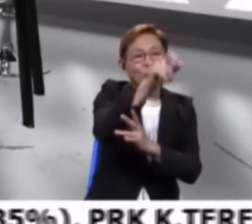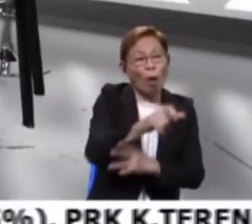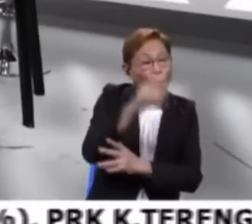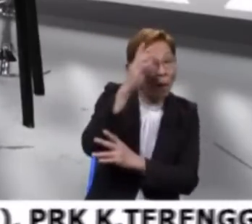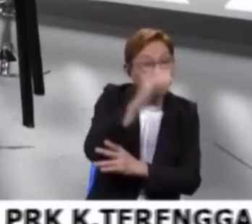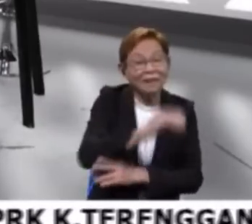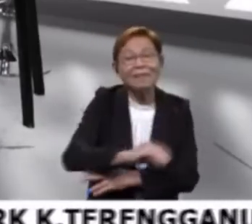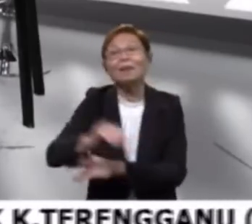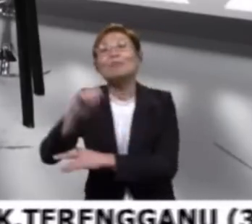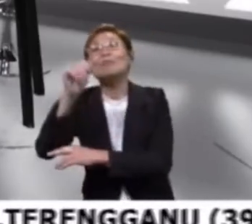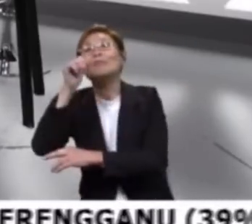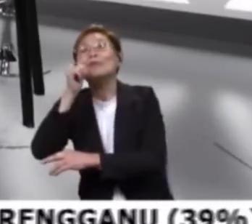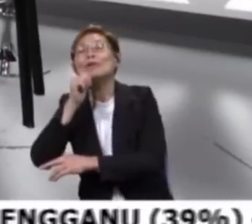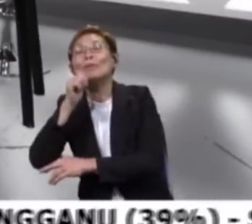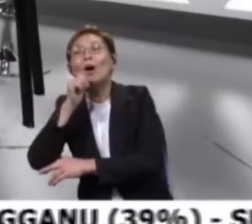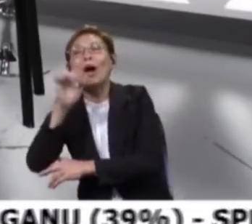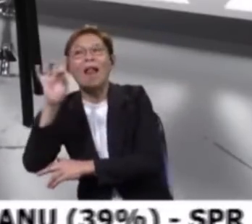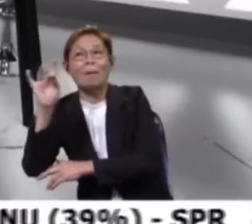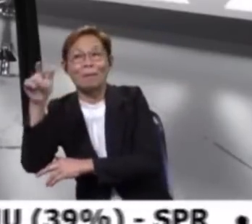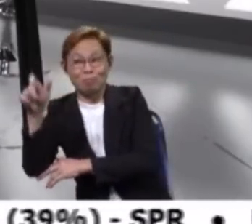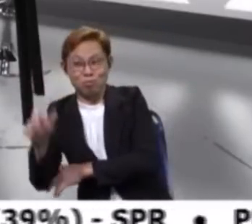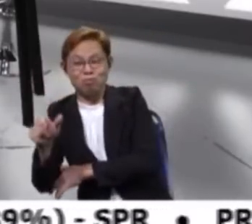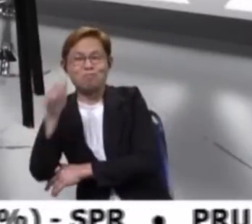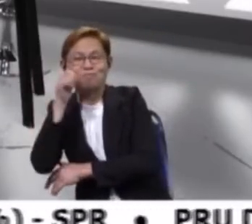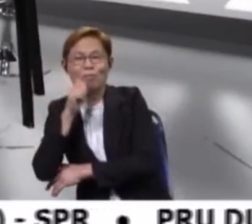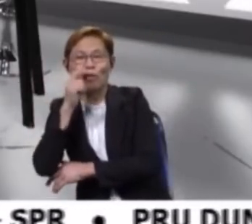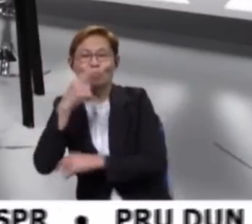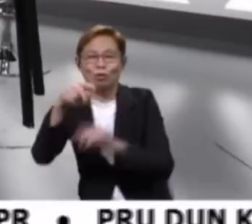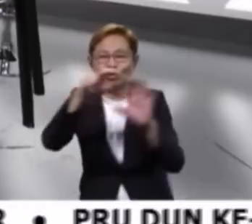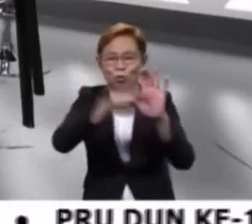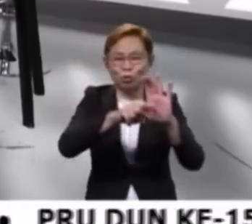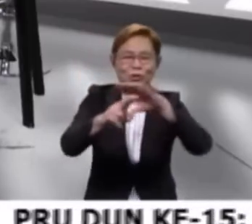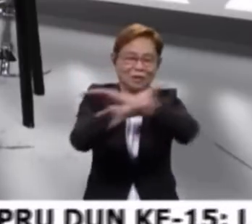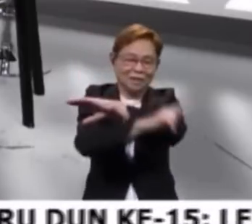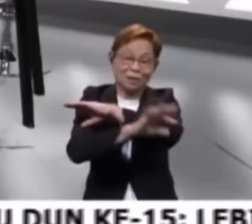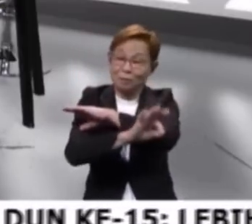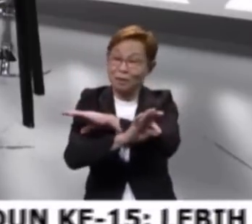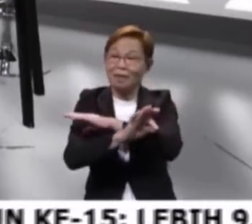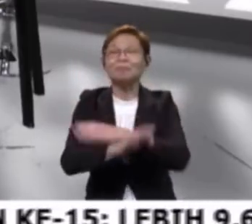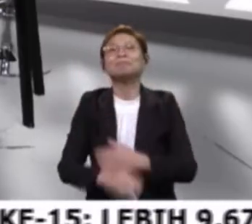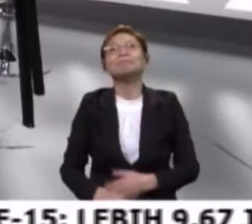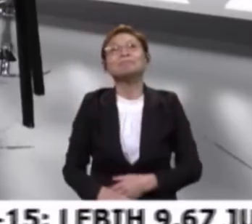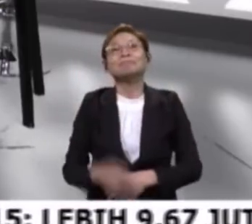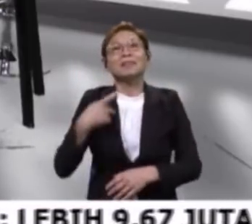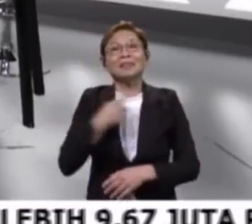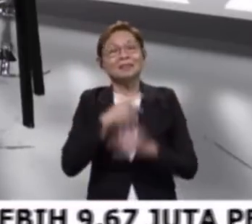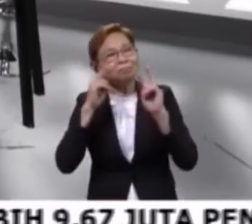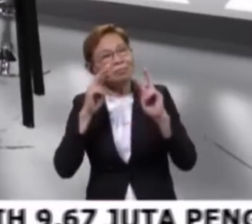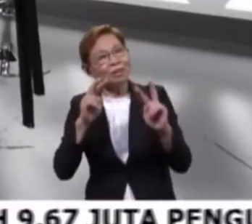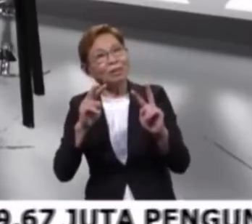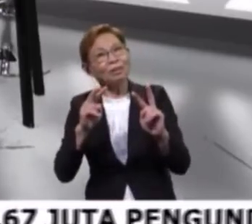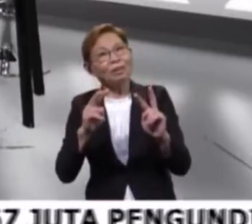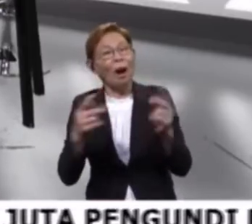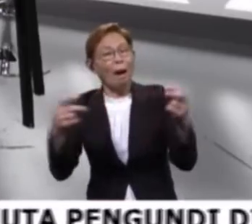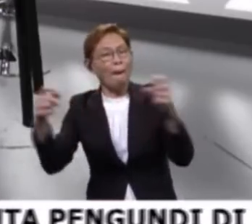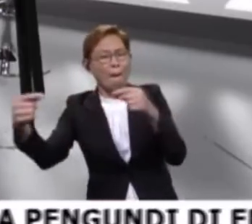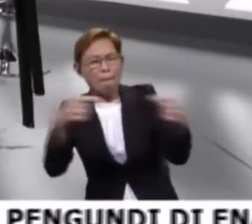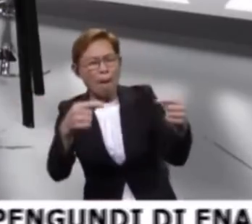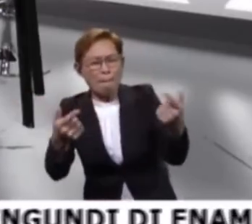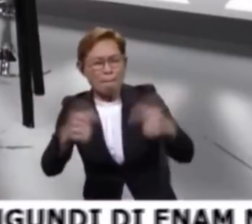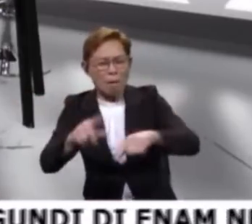jalur laki dan juga 8 calon wanita paling utuh ke Rusi Di Negeri 9 seterusnya kita kalihat pula antara pertemuan